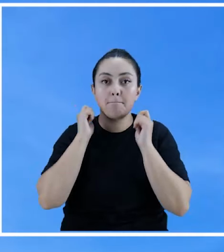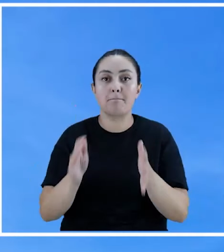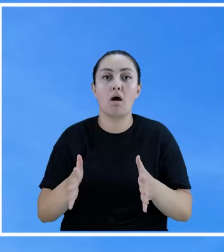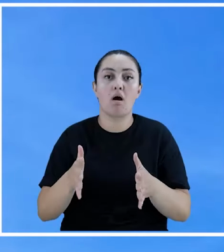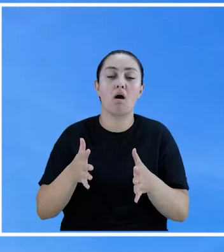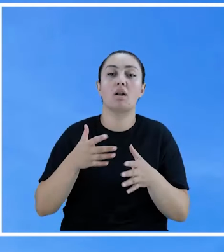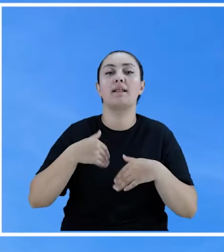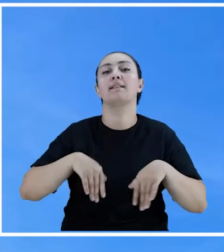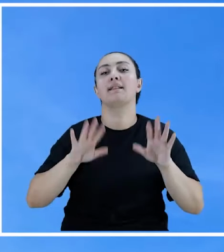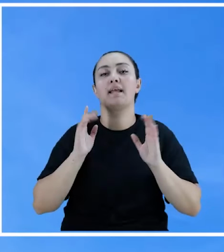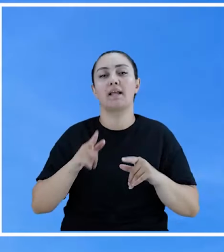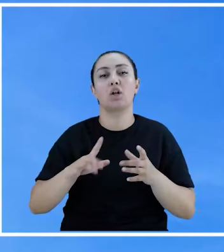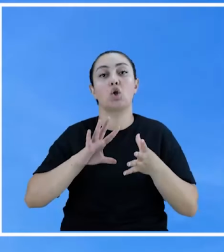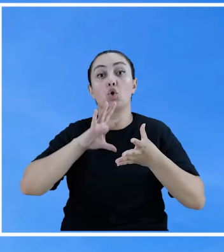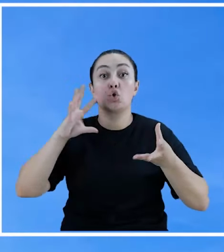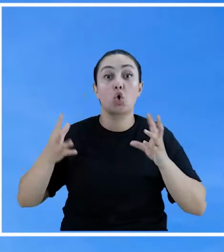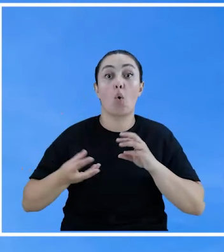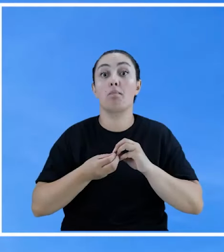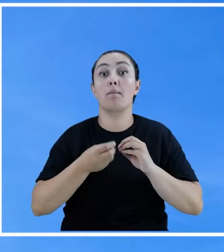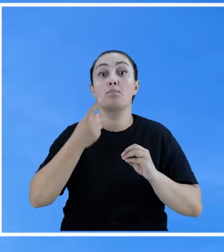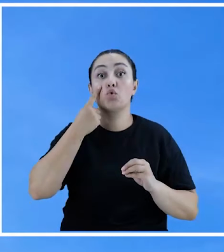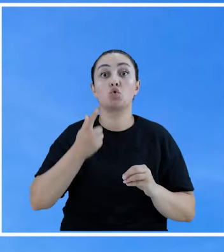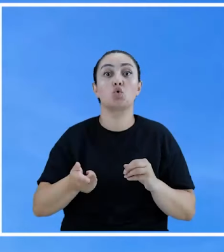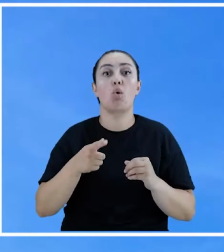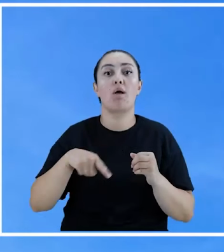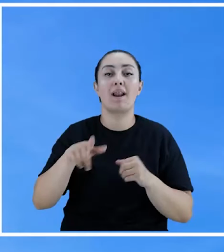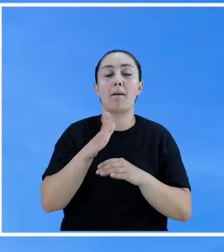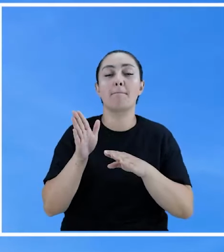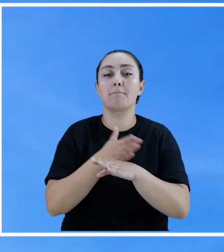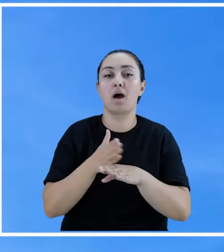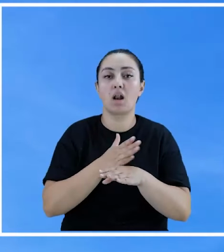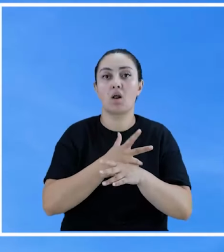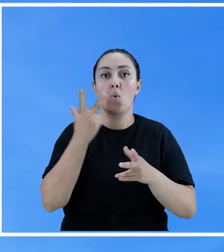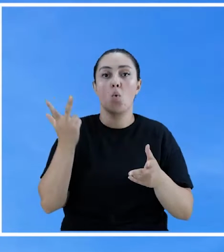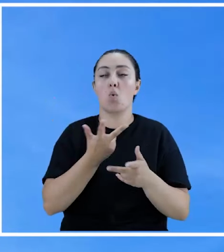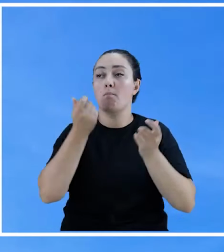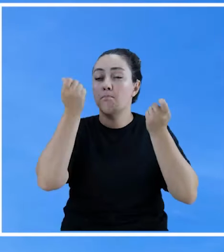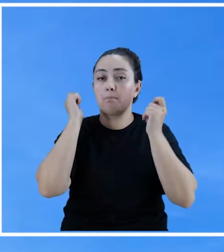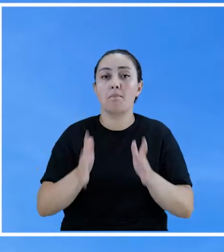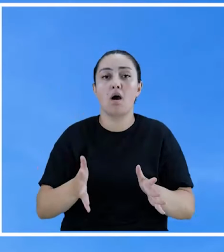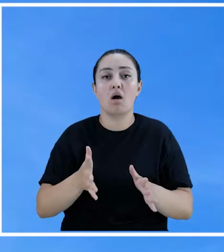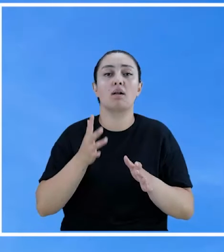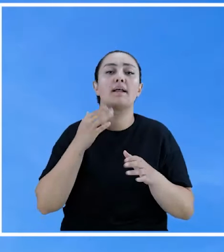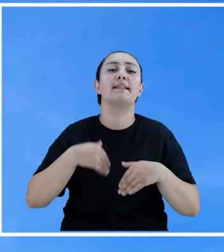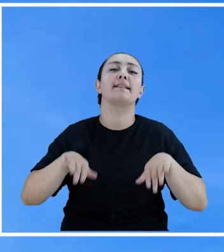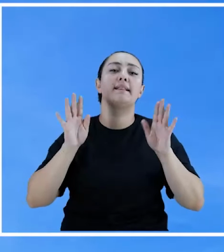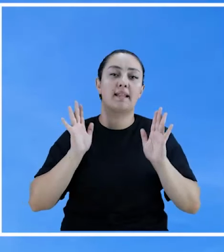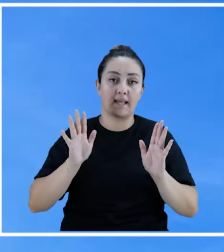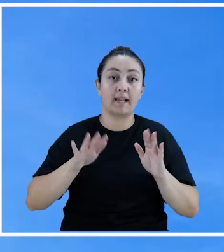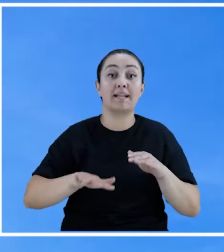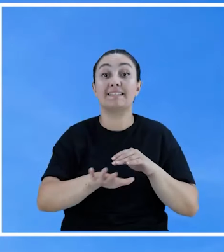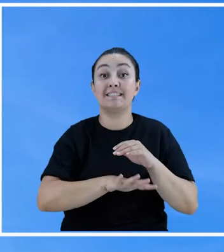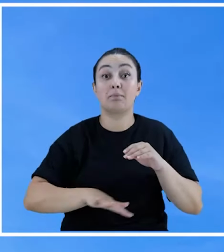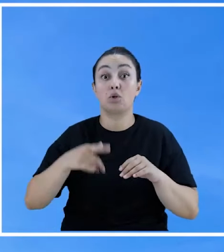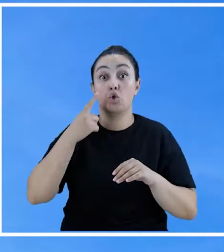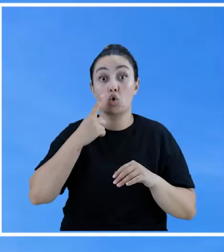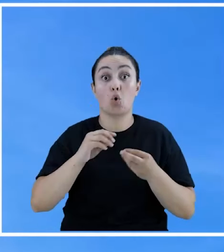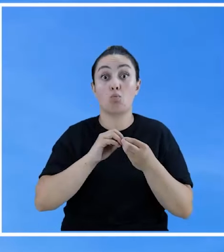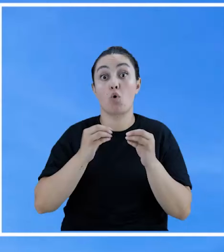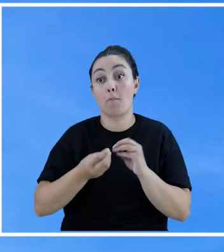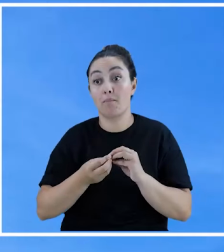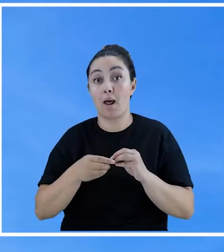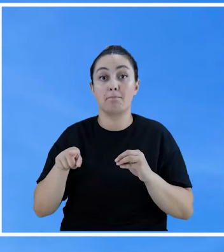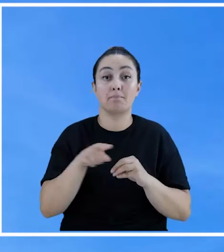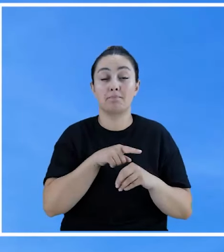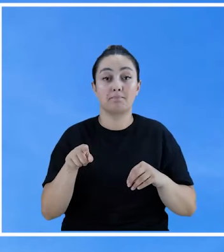bir şey değil. Yani yapının toplam maliyetine direkt olarak yansıyacak bir şey değil. Fakat zemin etüdü sonuçlarına göre problemli